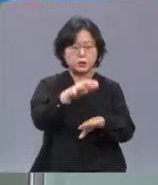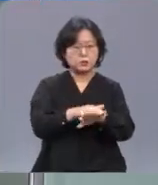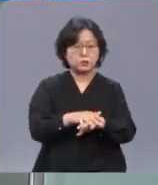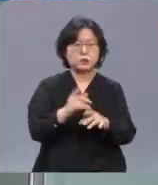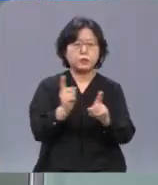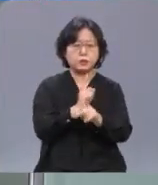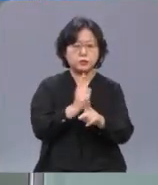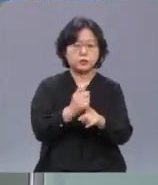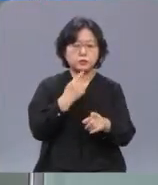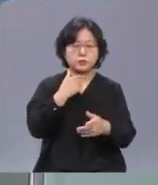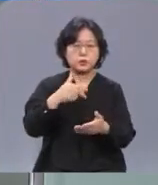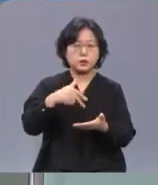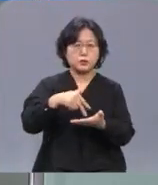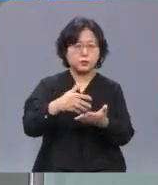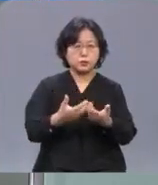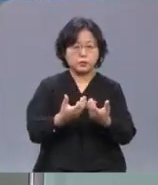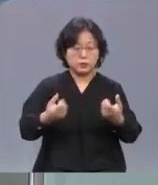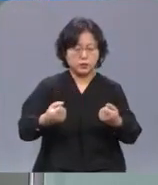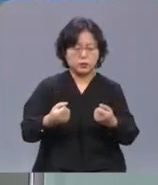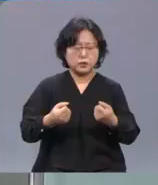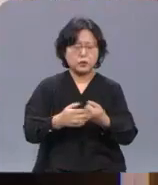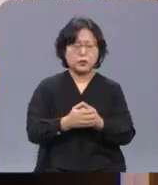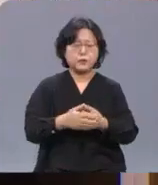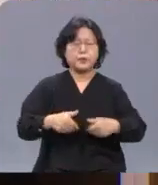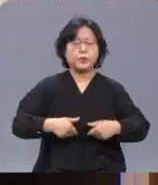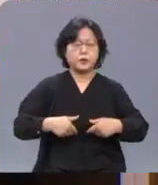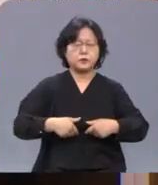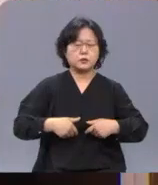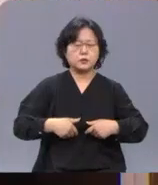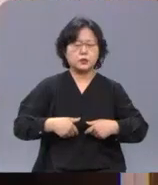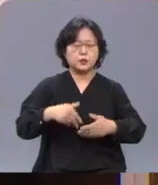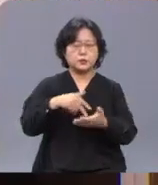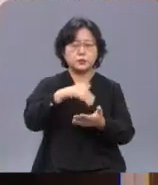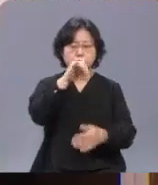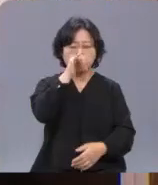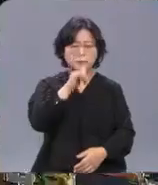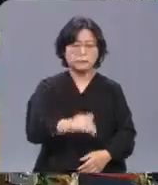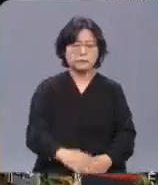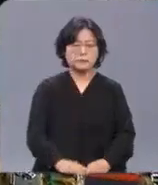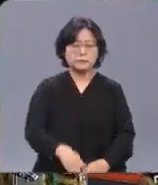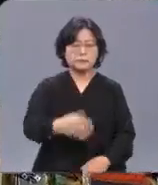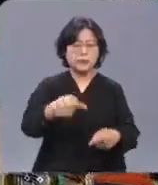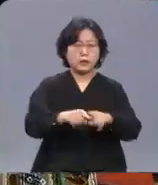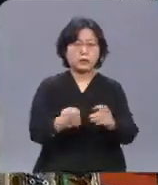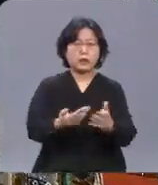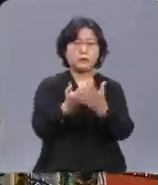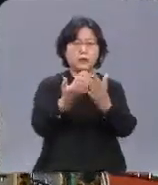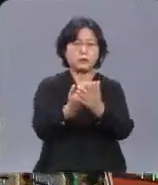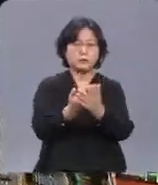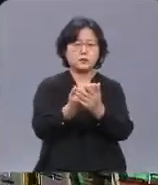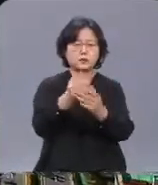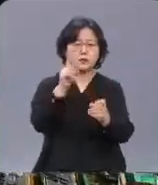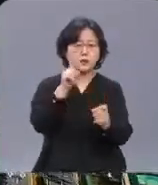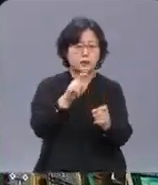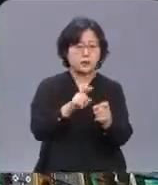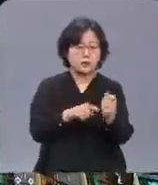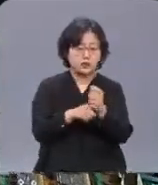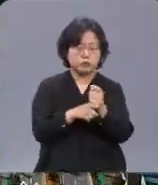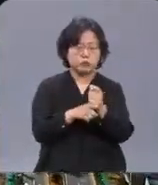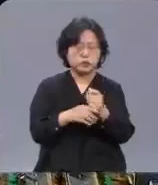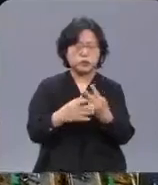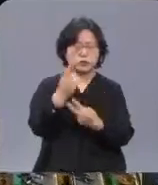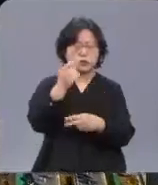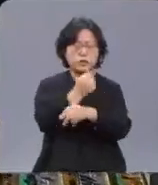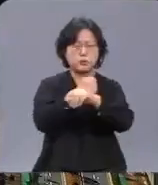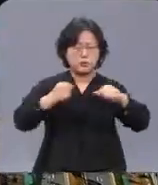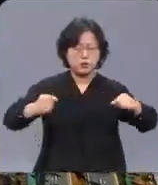바꾸고 독립성을 높이는 방향을 먼저 고민해야 한다는 의견도 있습니다. 상생 발전이라는 명분과 통합과 광역화